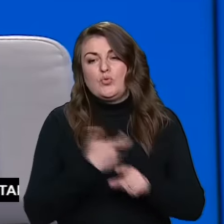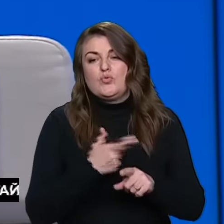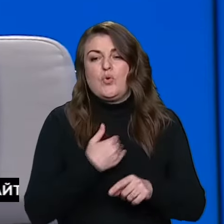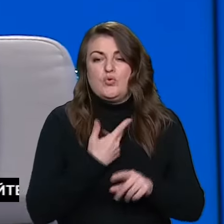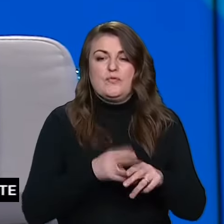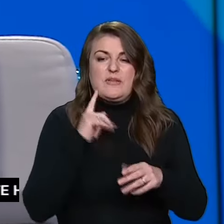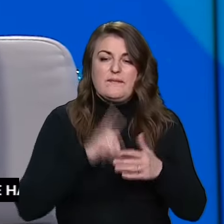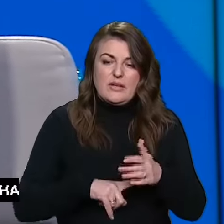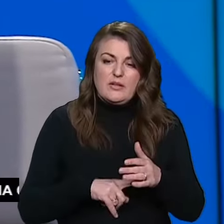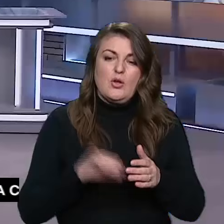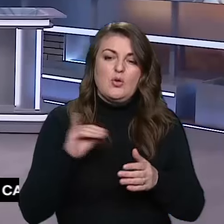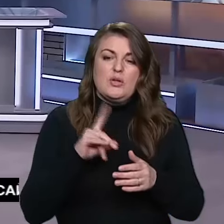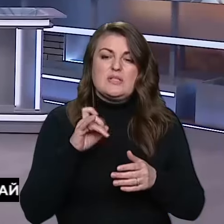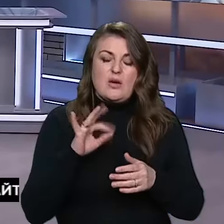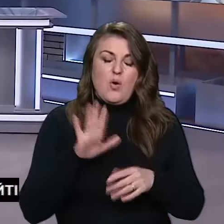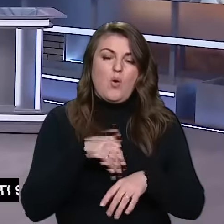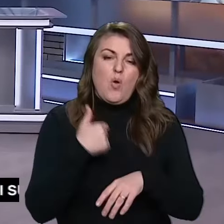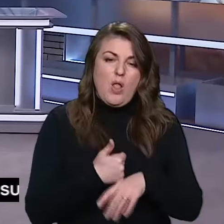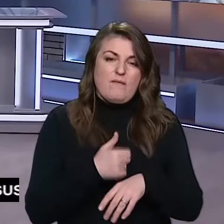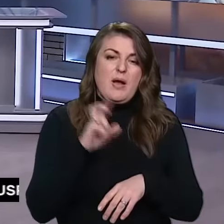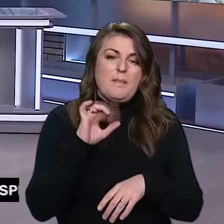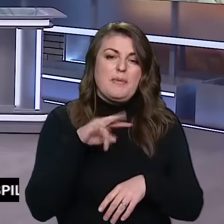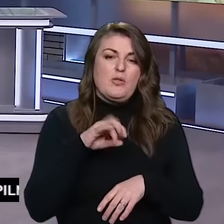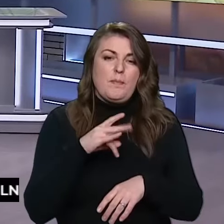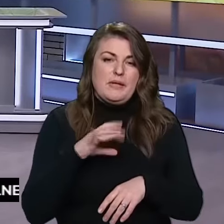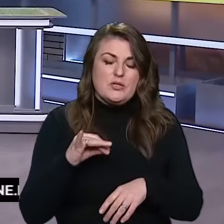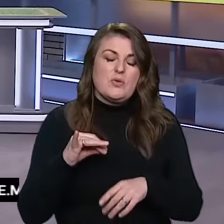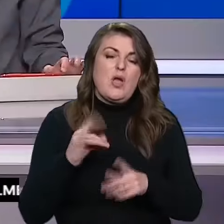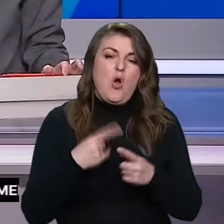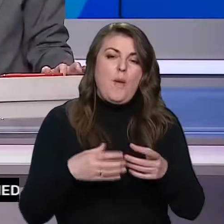хочу в це вірити. Юрій Зарко, голова Білопільської об'єднаної територіальної громади.